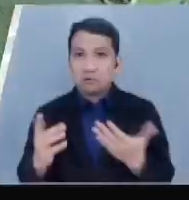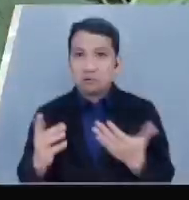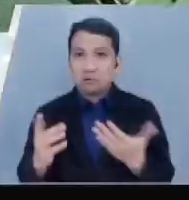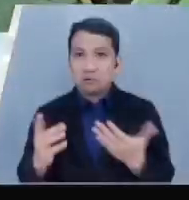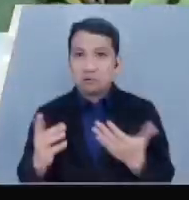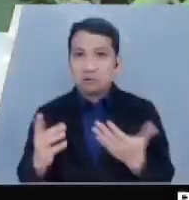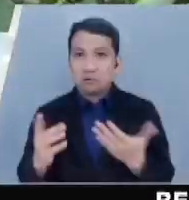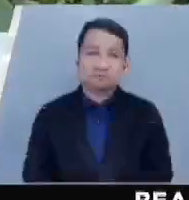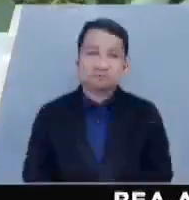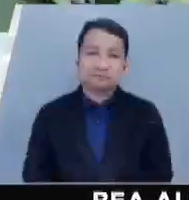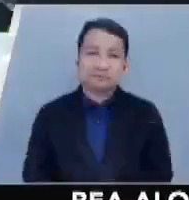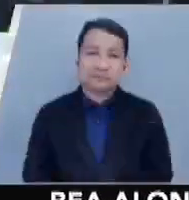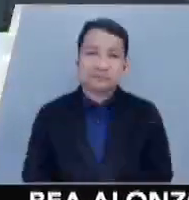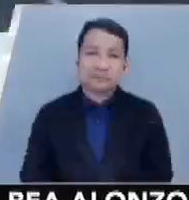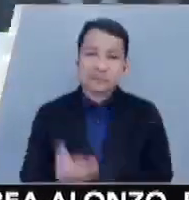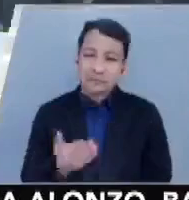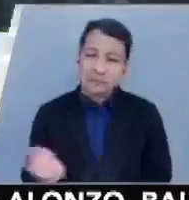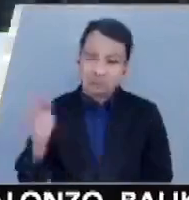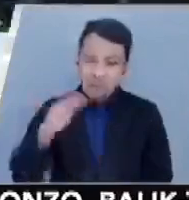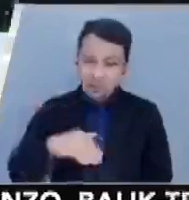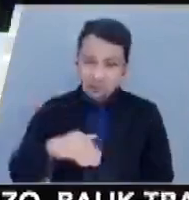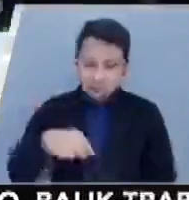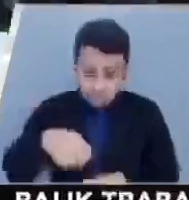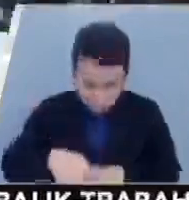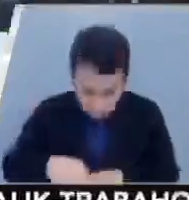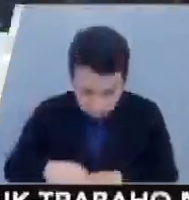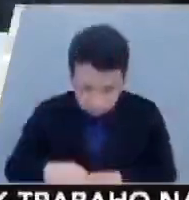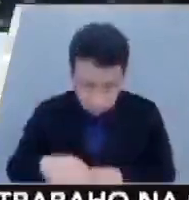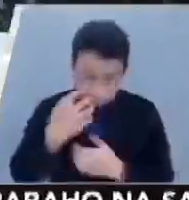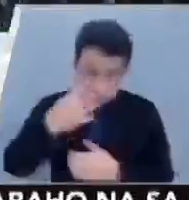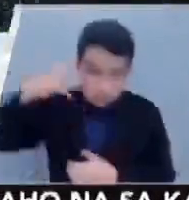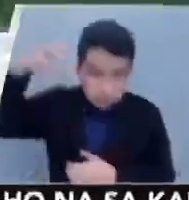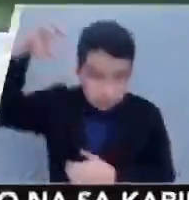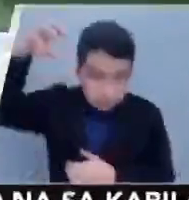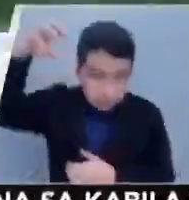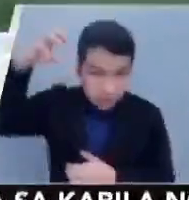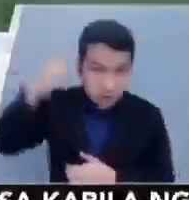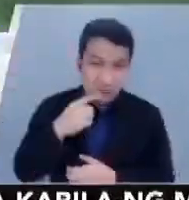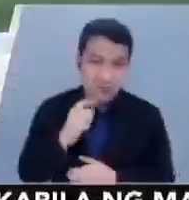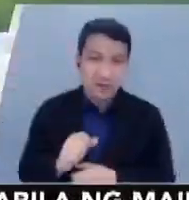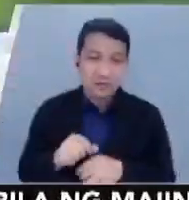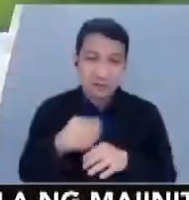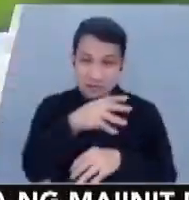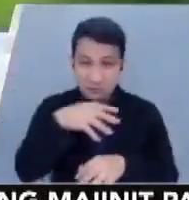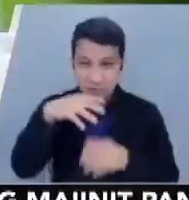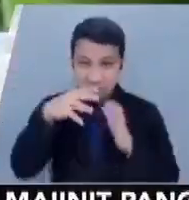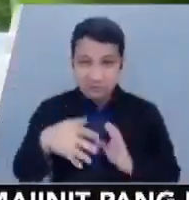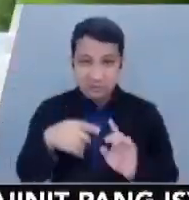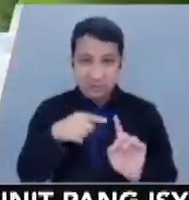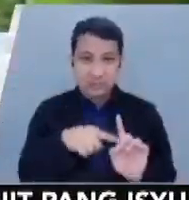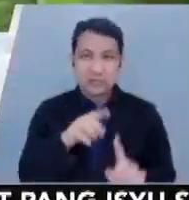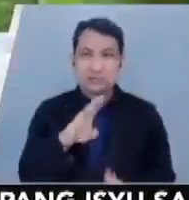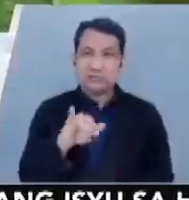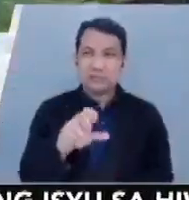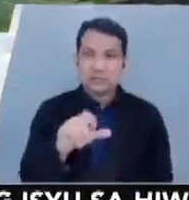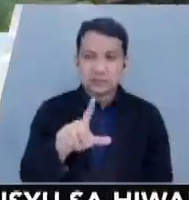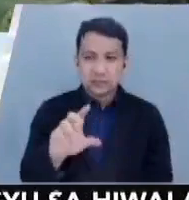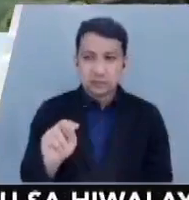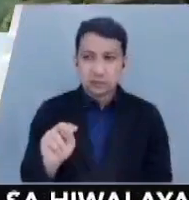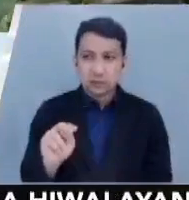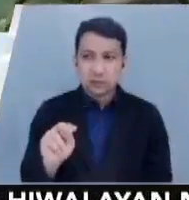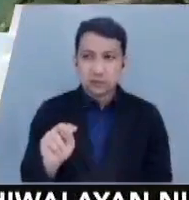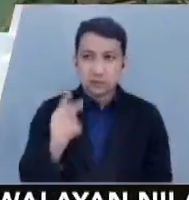Paghapong nakayuko, sa gitna ng tirik na sikat ng araw, ang magsasakang si Basilio na taga Santa Catarina sa